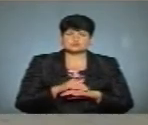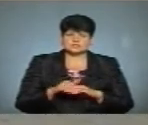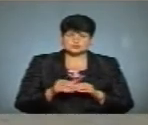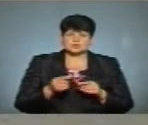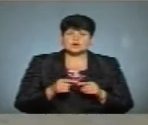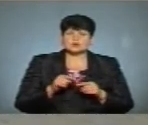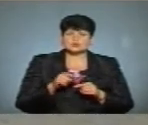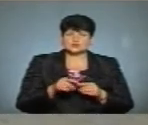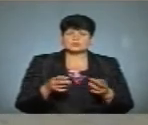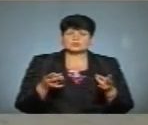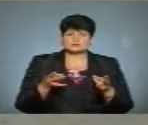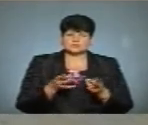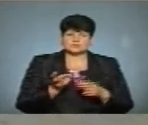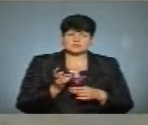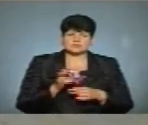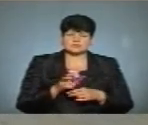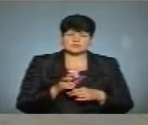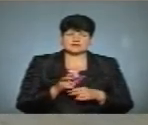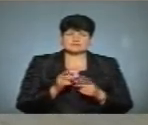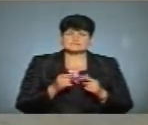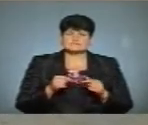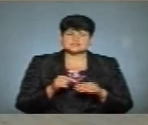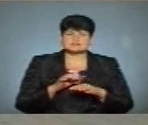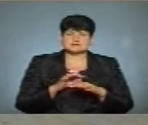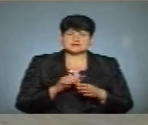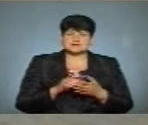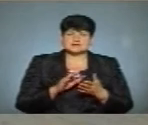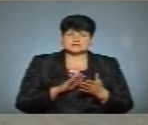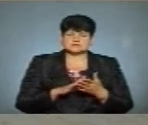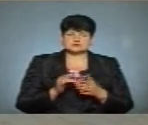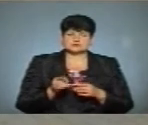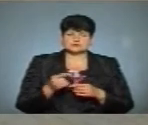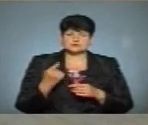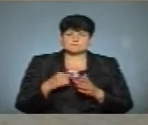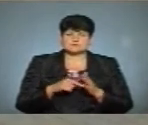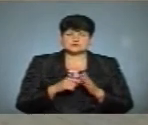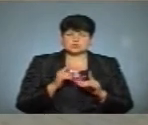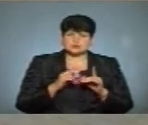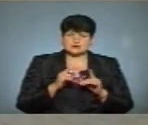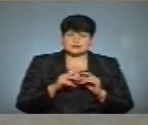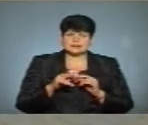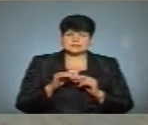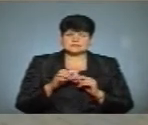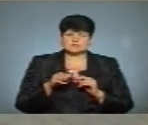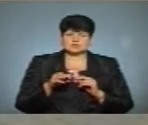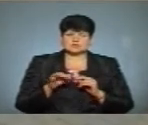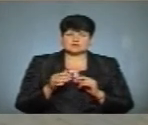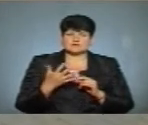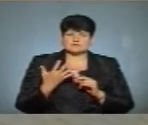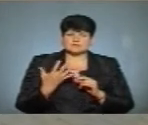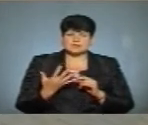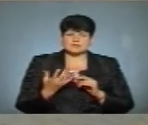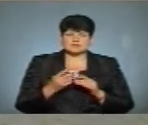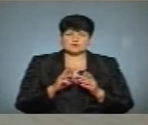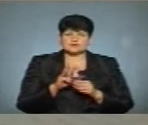цього необхідно прийти в відділ ведення Державного реєстру виборців Тернопільської міської ради на Листопадову 5 або зайти на